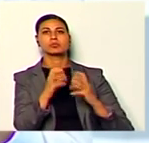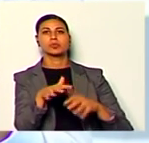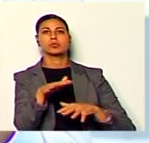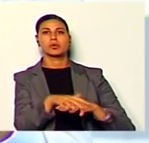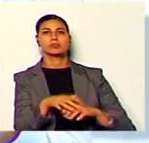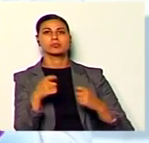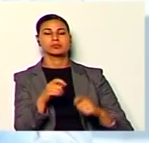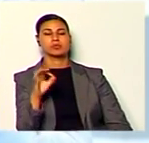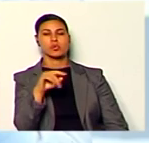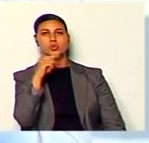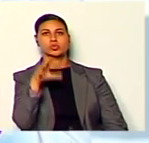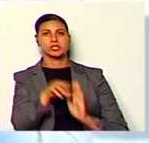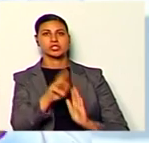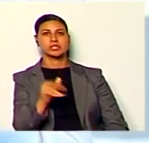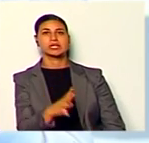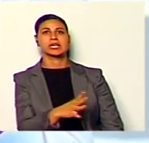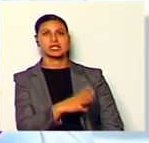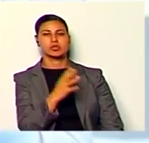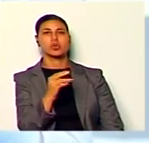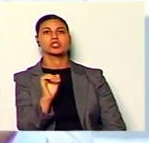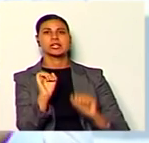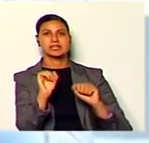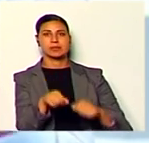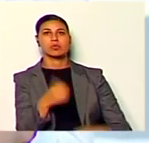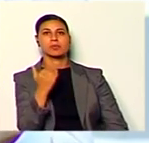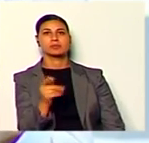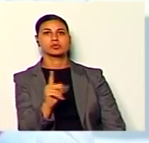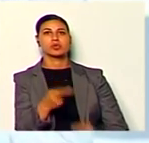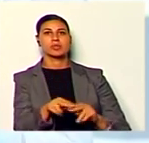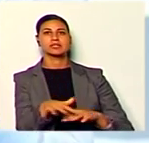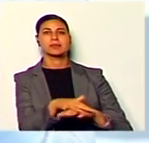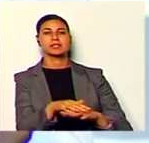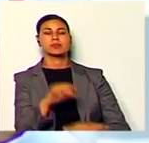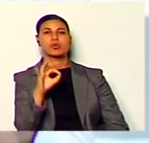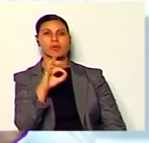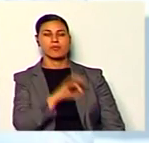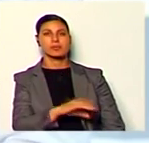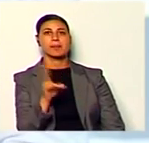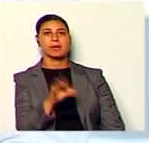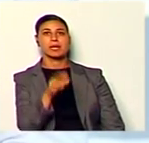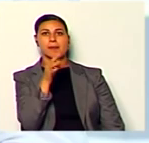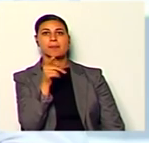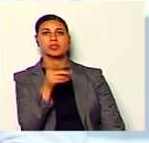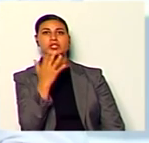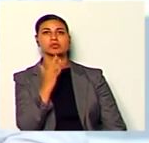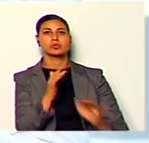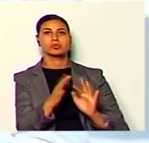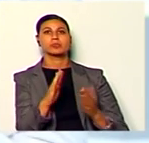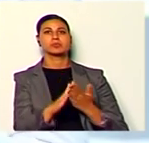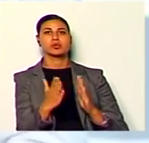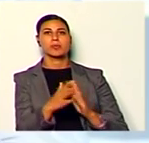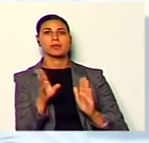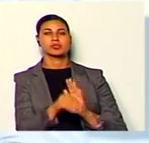ორგანიზაციაში მიღებაზე რუსეთში და იყო შესაძლებლობა იმის, რომ ჩვენ ეს ბაზარიც მოგვეპოვებინა, მაგრამ მაშინ ნაციონალური მოძრაობის